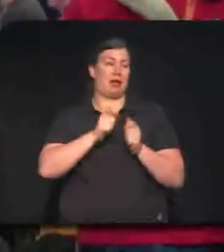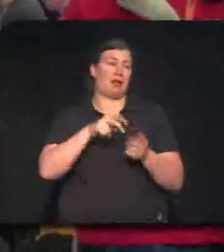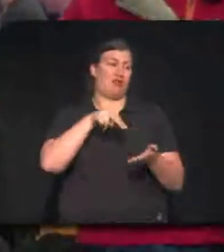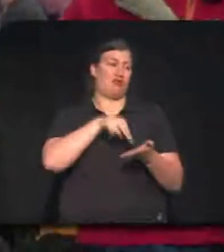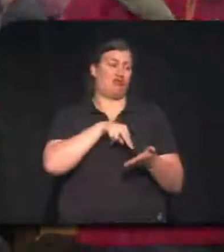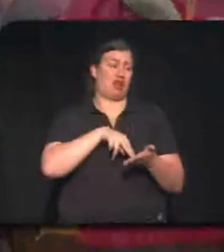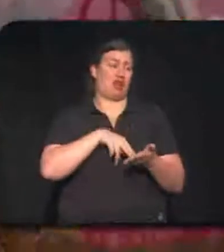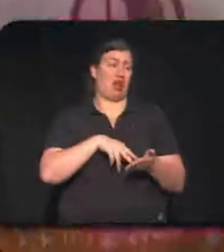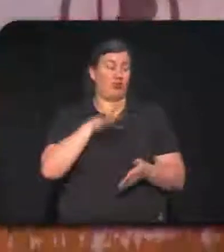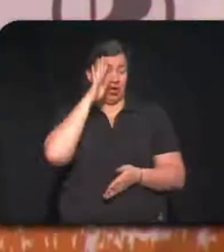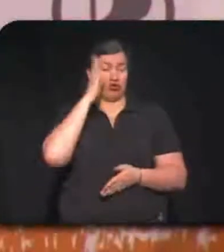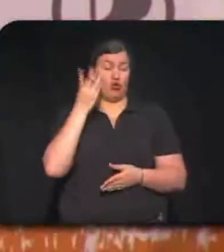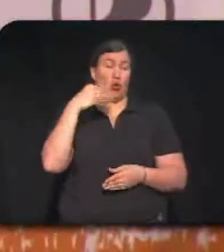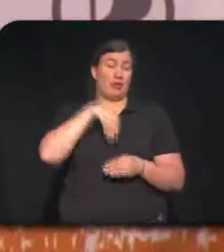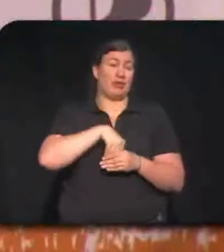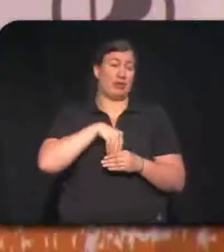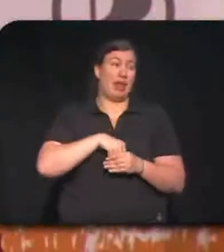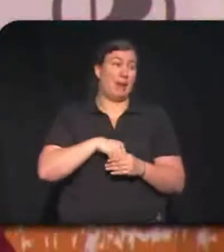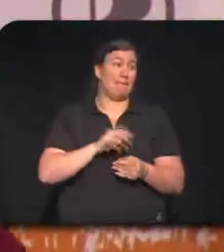steht